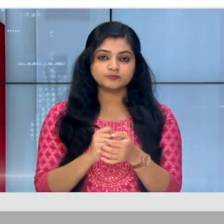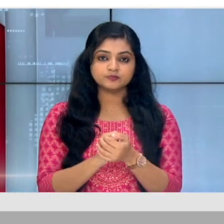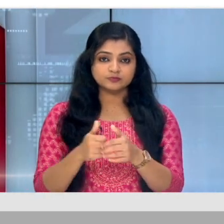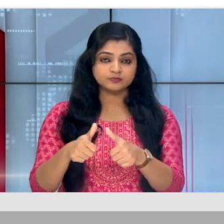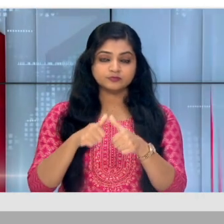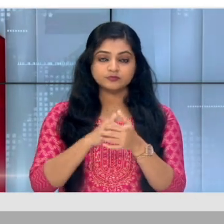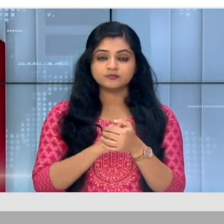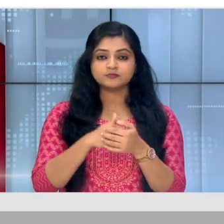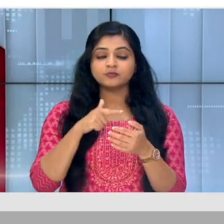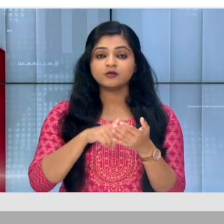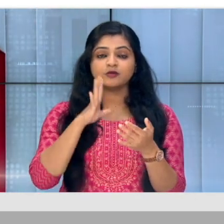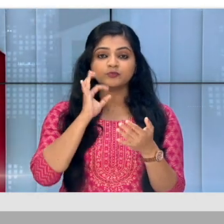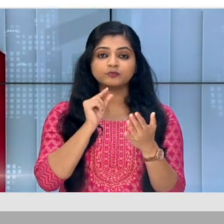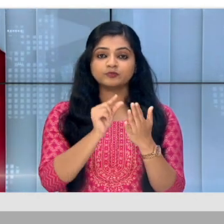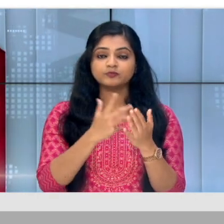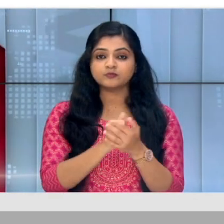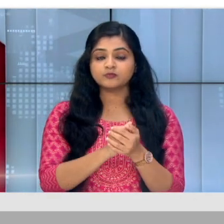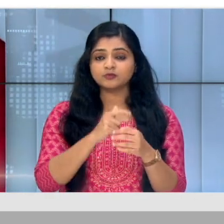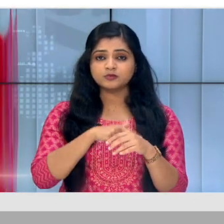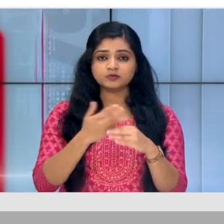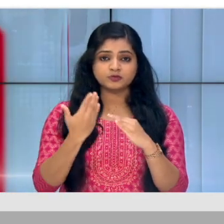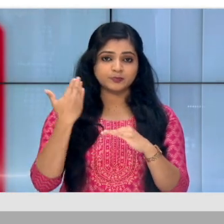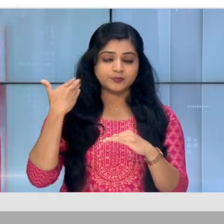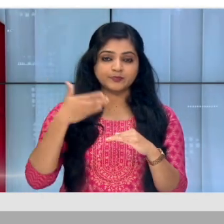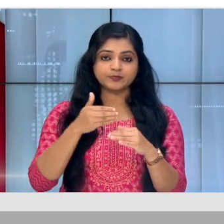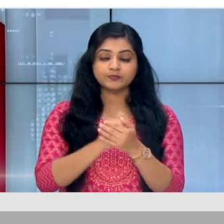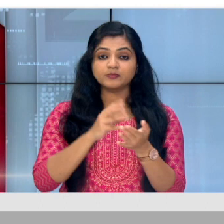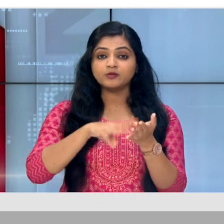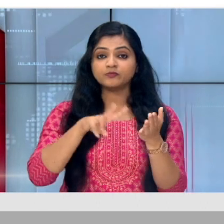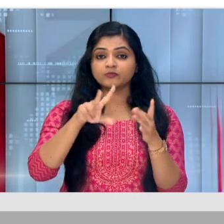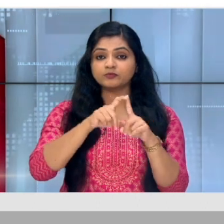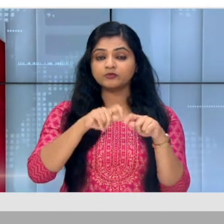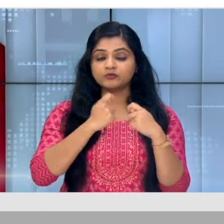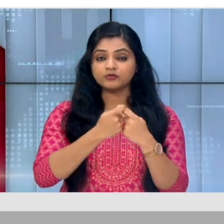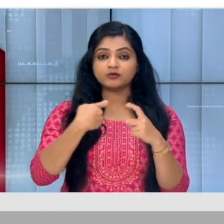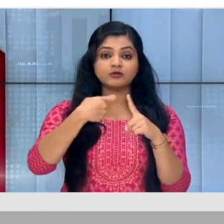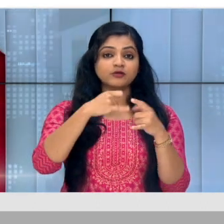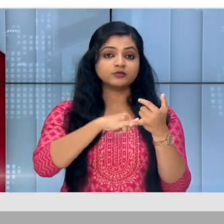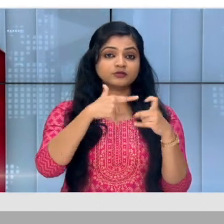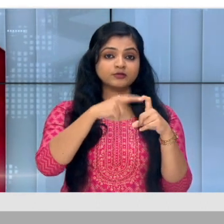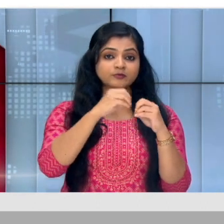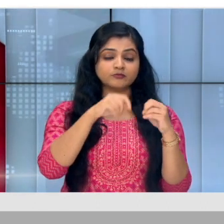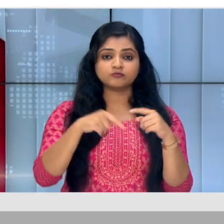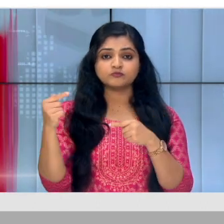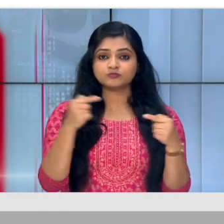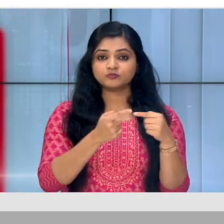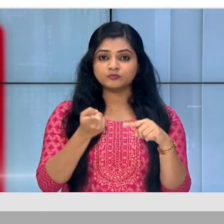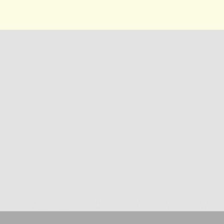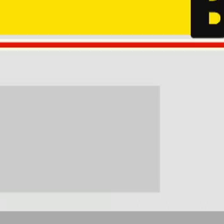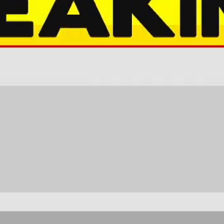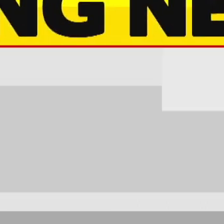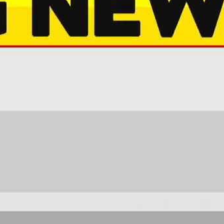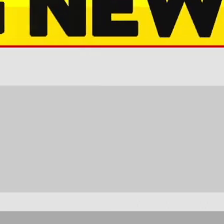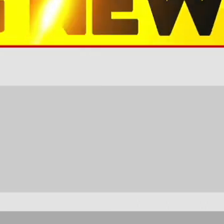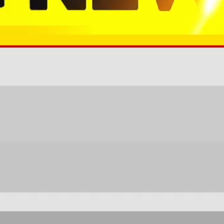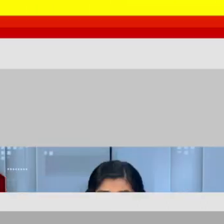കൗതുകരമായ ഒരു കാര്യമുണ്ട്. കാരണം കഴിഞ്ഞ കുറച്ച് ദിവസങ്ങൾക്ക് മുൻപ് MVD KCB പോര് നമ്മൾ കണ്ടതാണ്. മാത്രമല്ല അതിന്മേൽ പിന്നീട് വന്ന